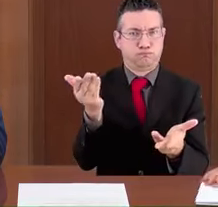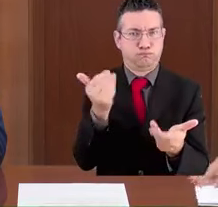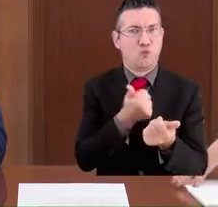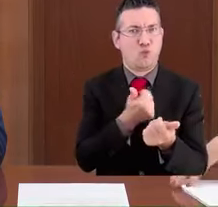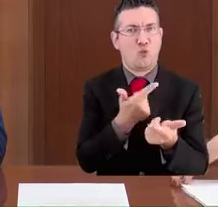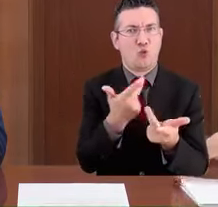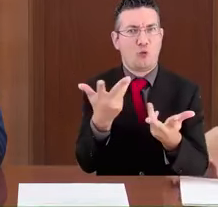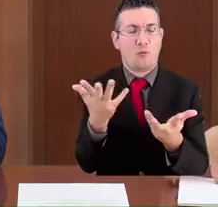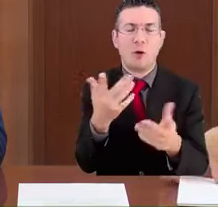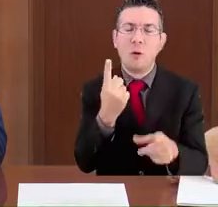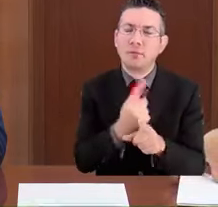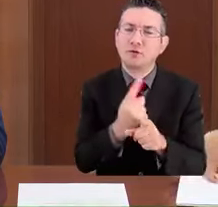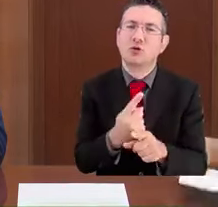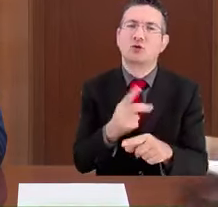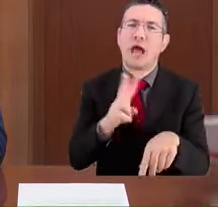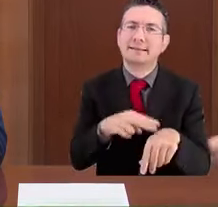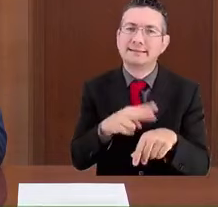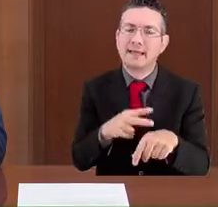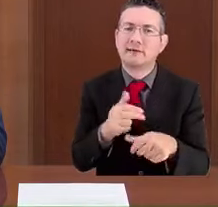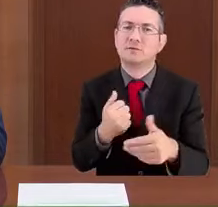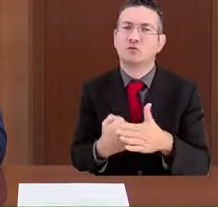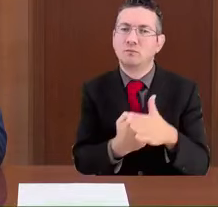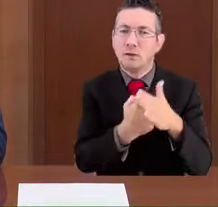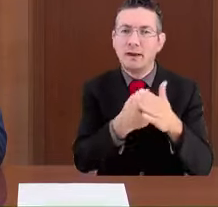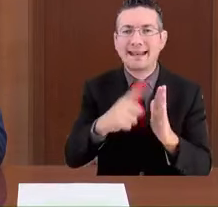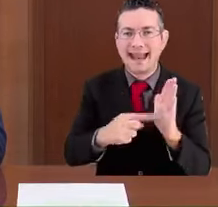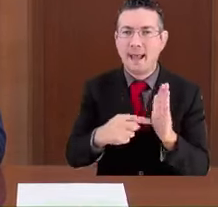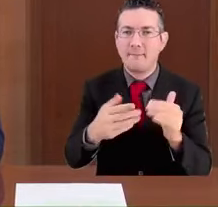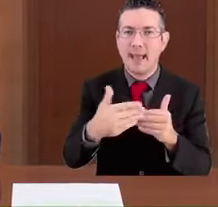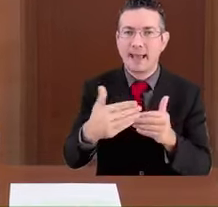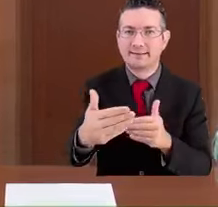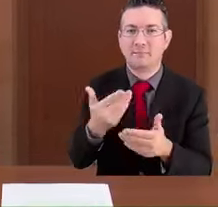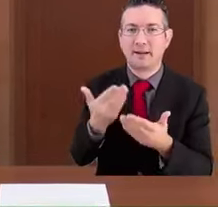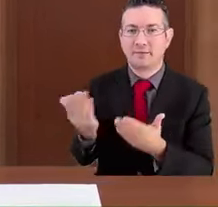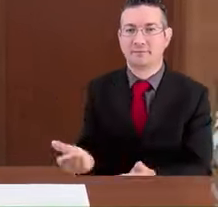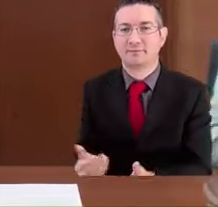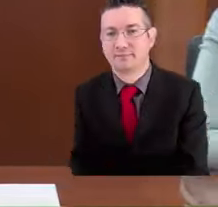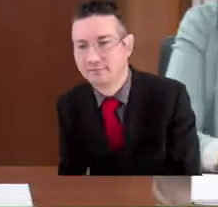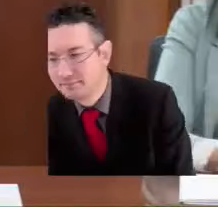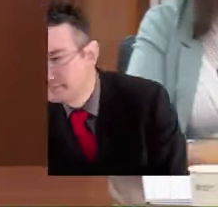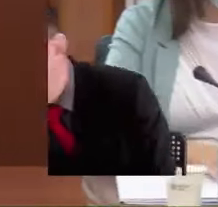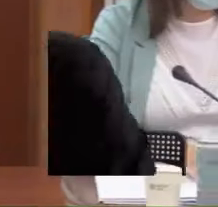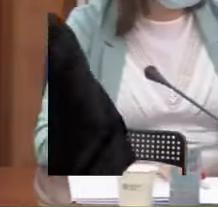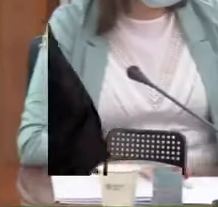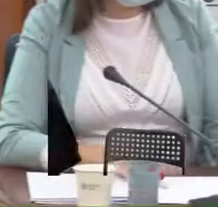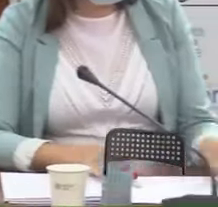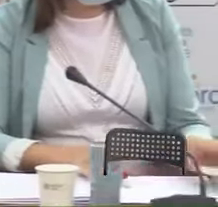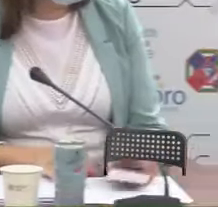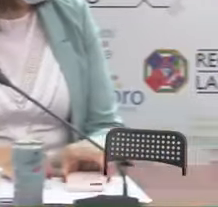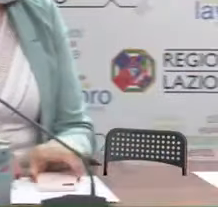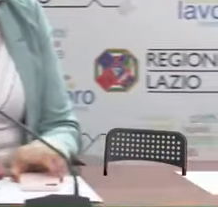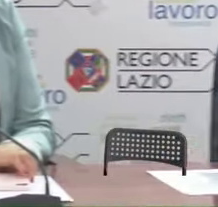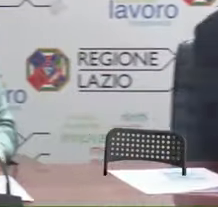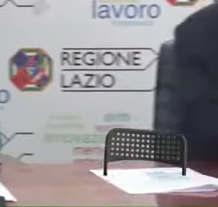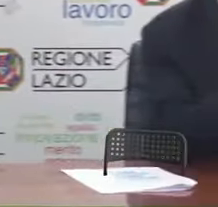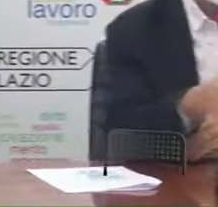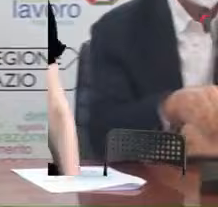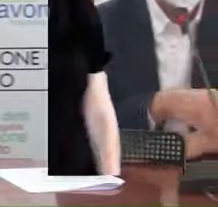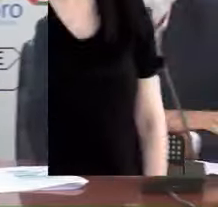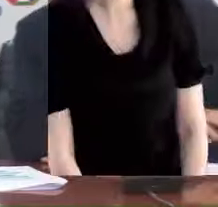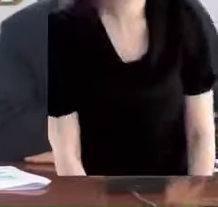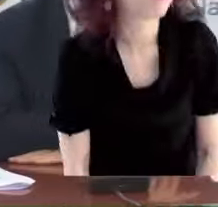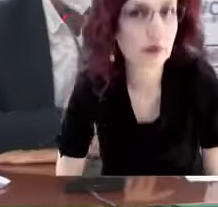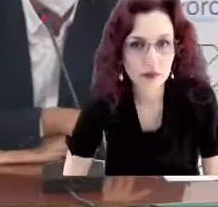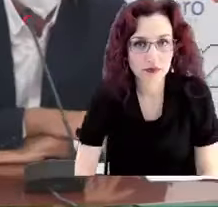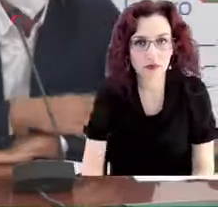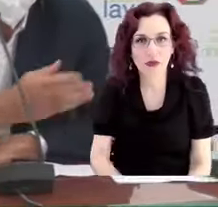assistenza e di supporto soprattutto nei mesi che ci aspettano buongiorno in questi casi si chiede